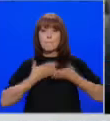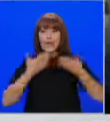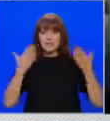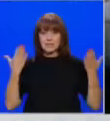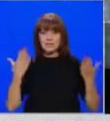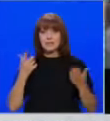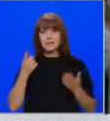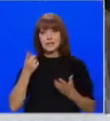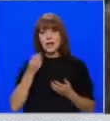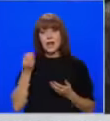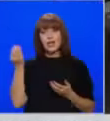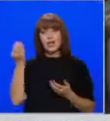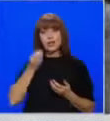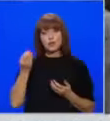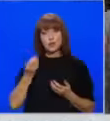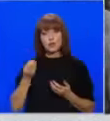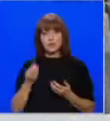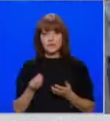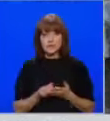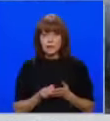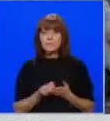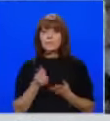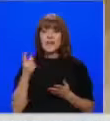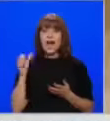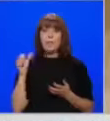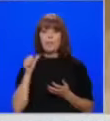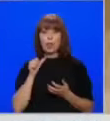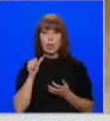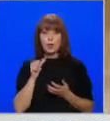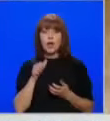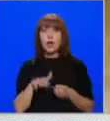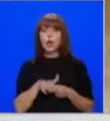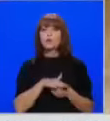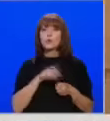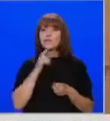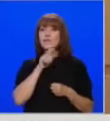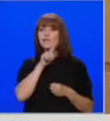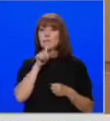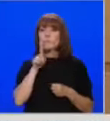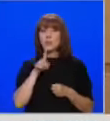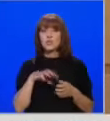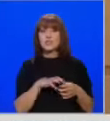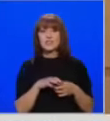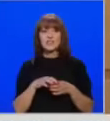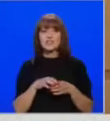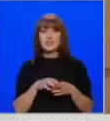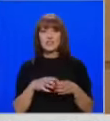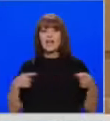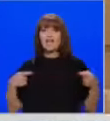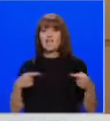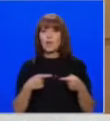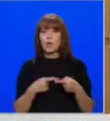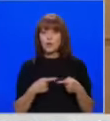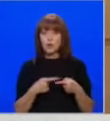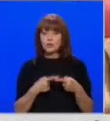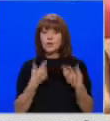Аполония. В разговора с Светлана Алексеевич основните въпроси бяха свързани с войната в Украйна и с процесите в